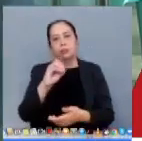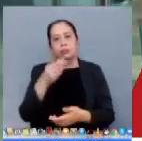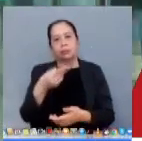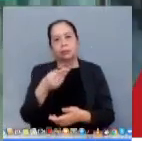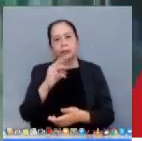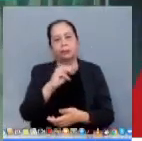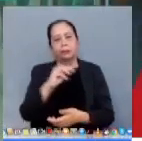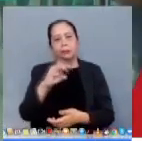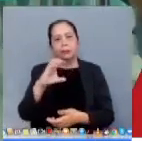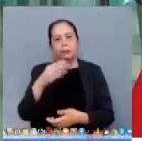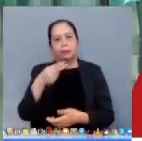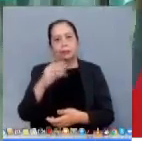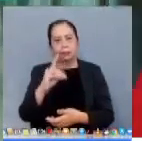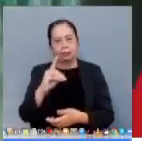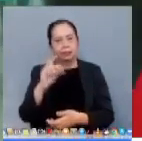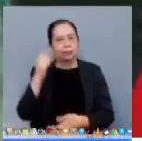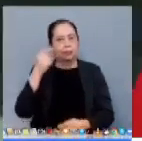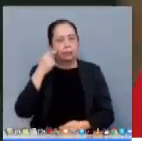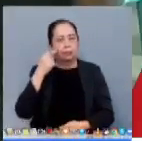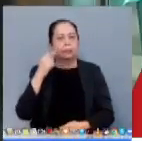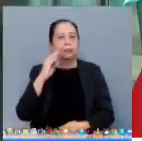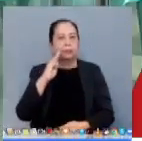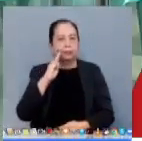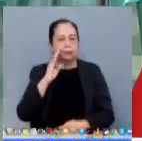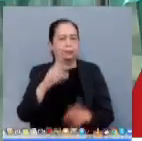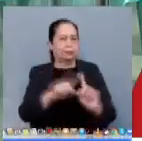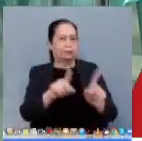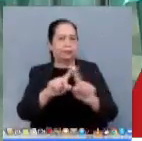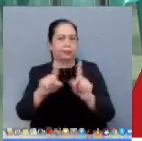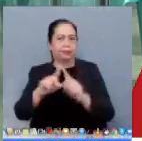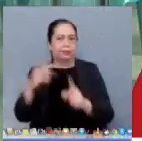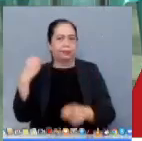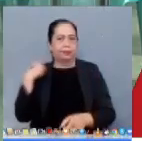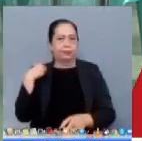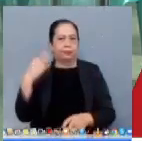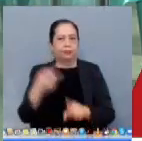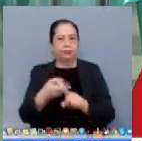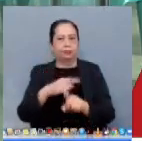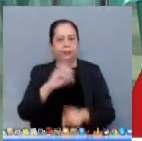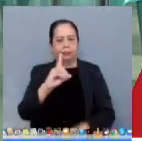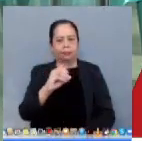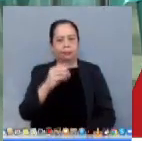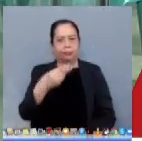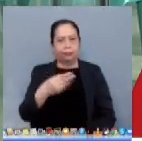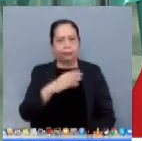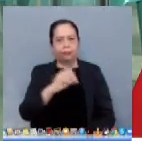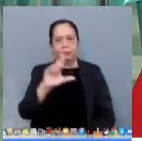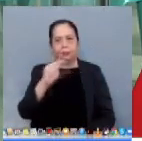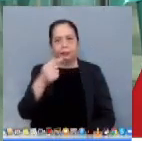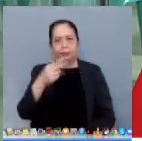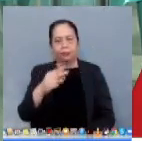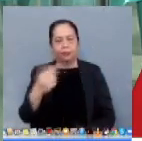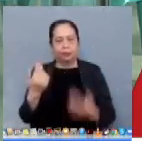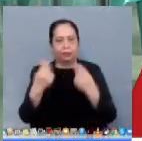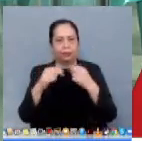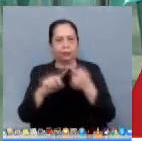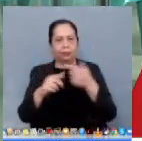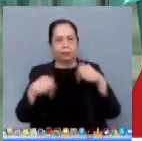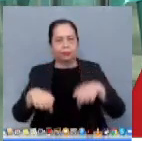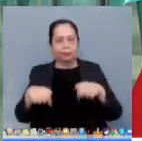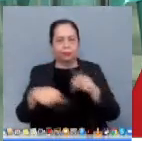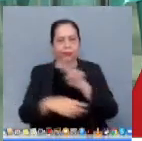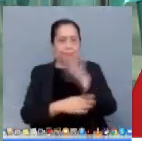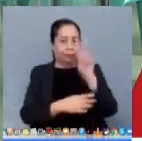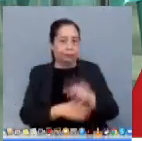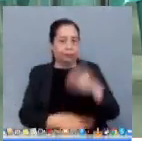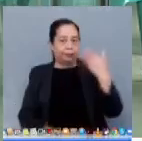DOH-MMCHD Gloria Balboa at iba pang opisyal ng DOH at ng lungsod. Yan ang unang balita mula rito sa Valenzuela City. Ako,